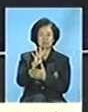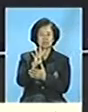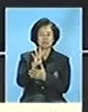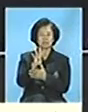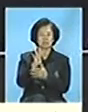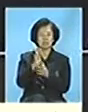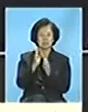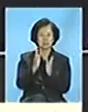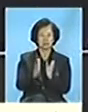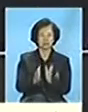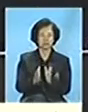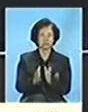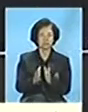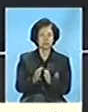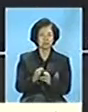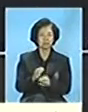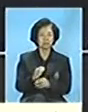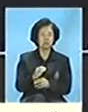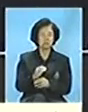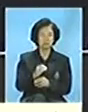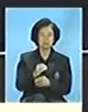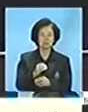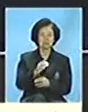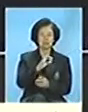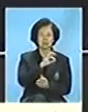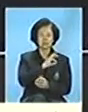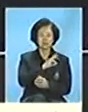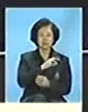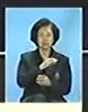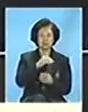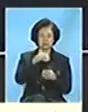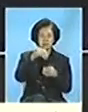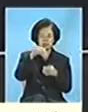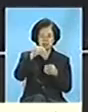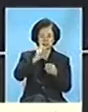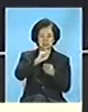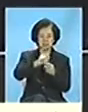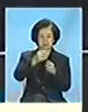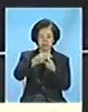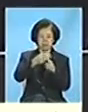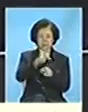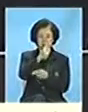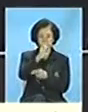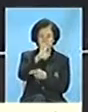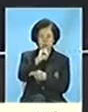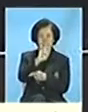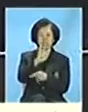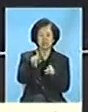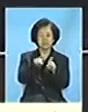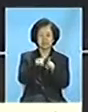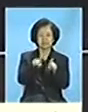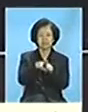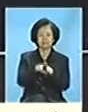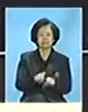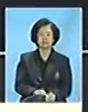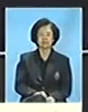144ท่านนะคะมีจำนวนสมาชิกที่ลงชื่อประชุม144ท่านเช่นกันค่ะ